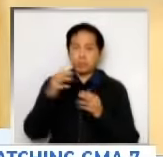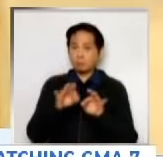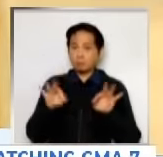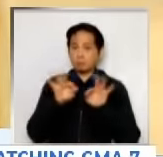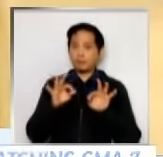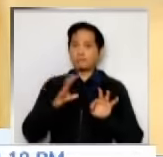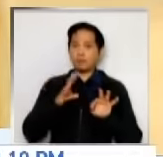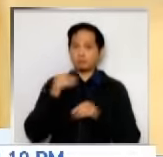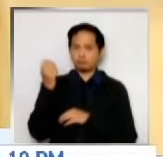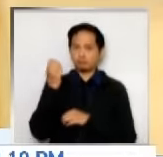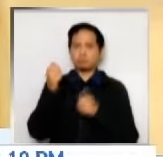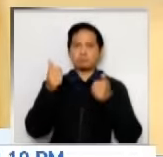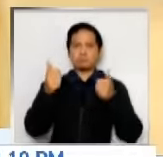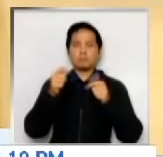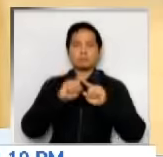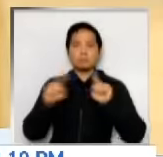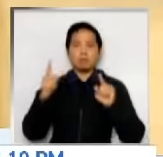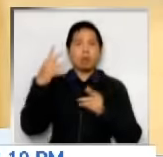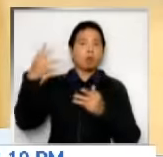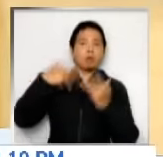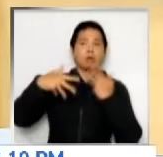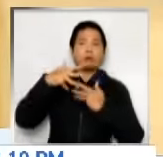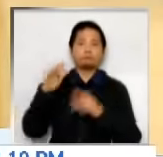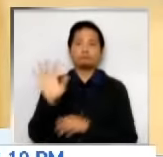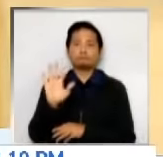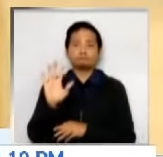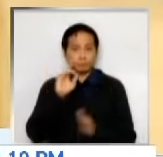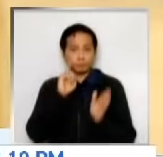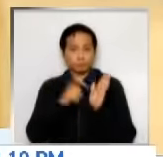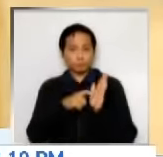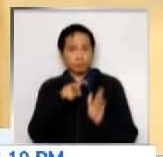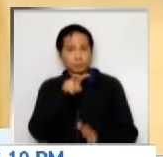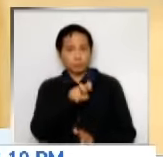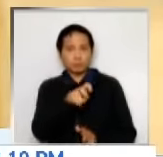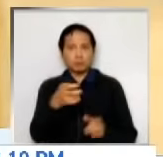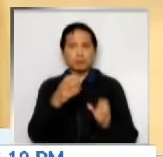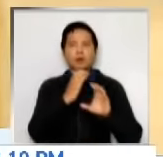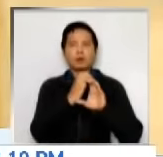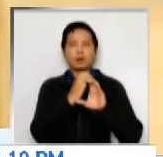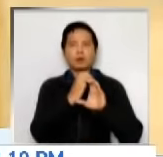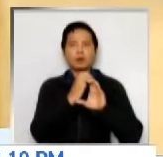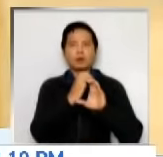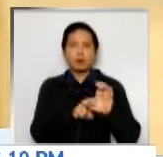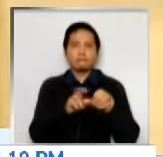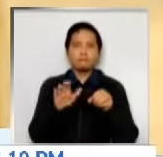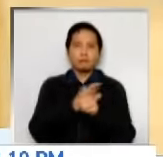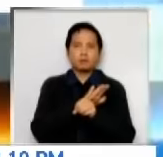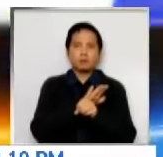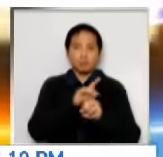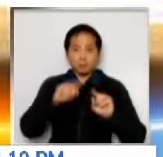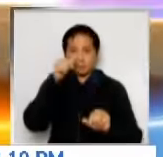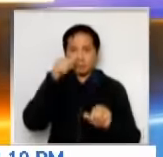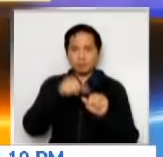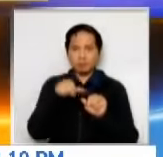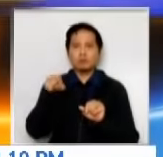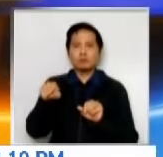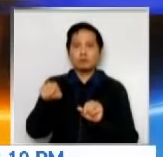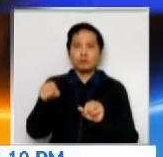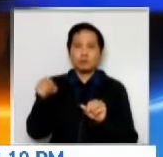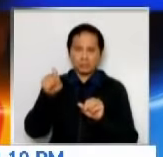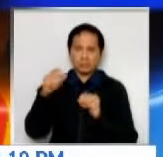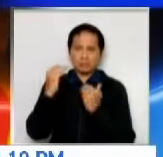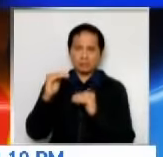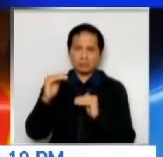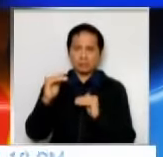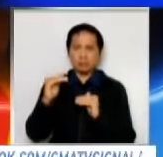pampublikong sasakyan na punuan pa rin kahit dapat limitado lang ang sakay. Live mula sa boundary ng Laguna at Muntinlupa,